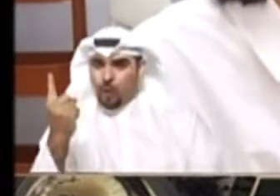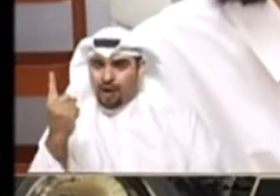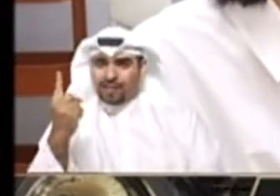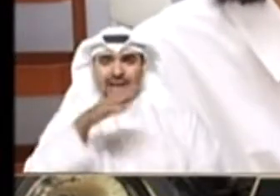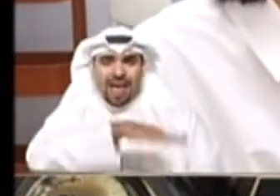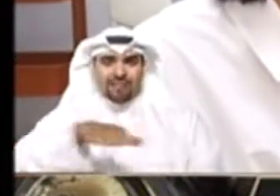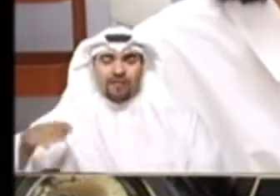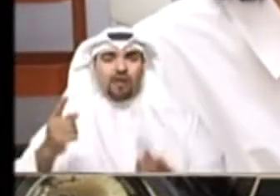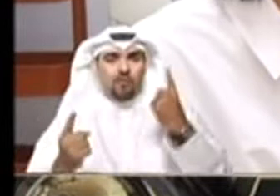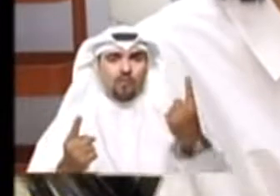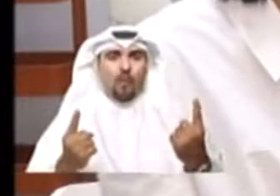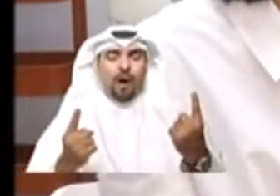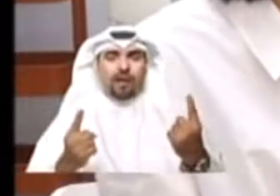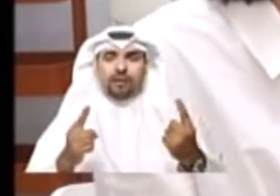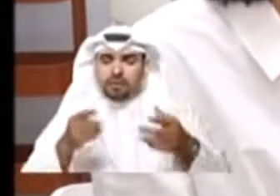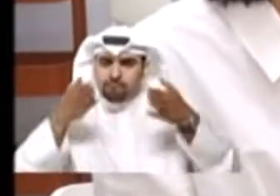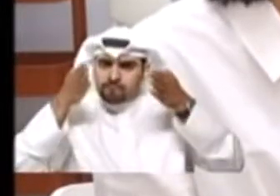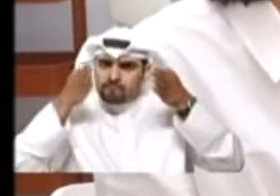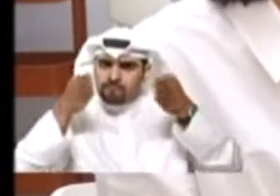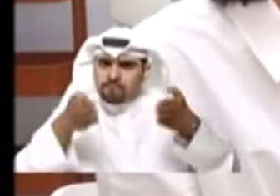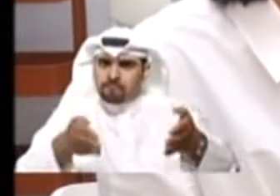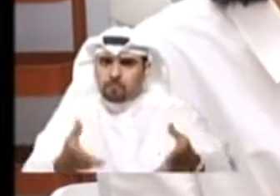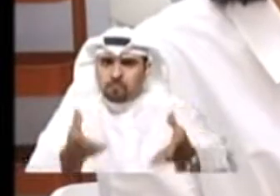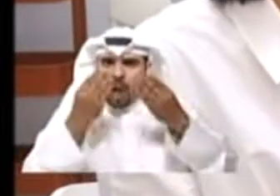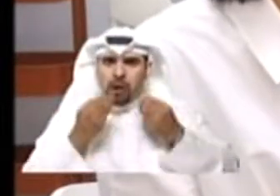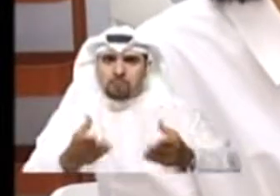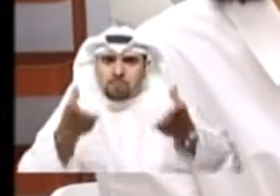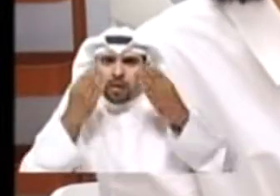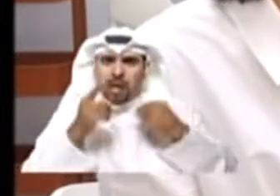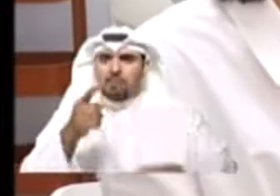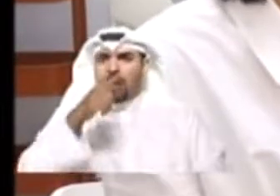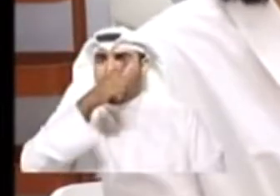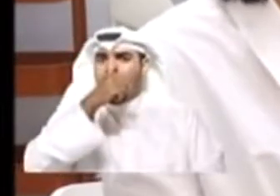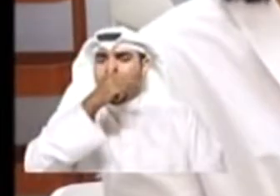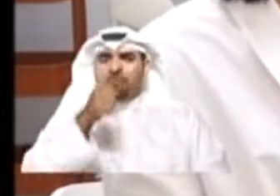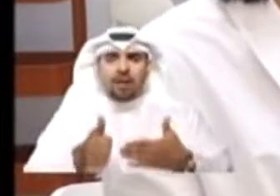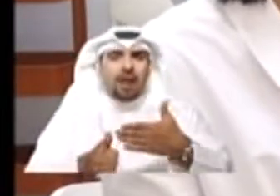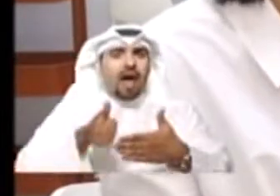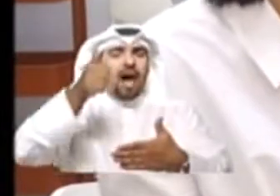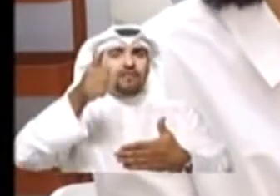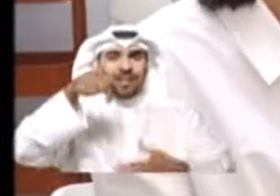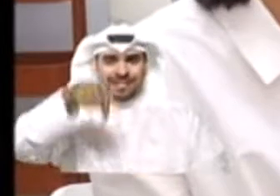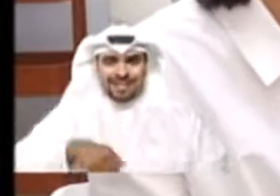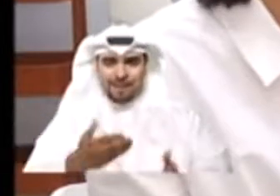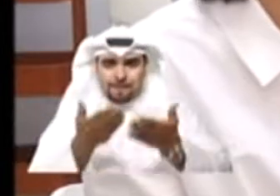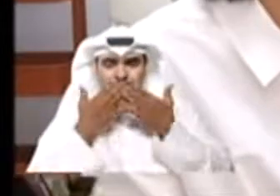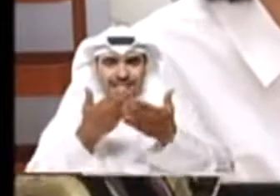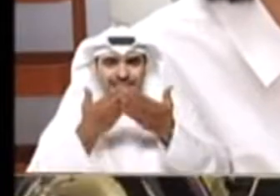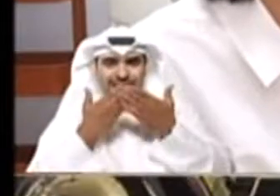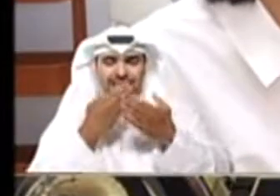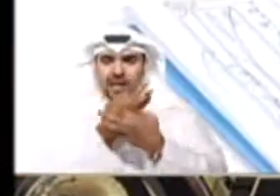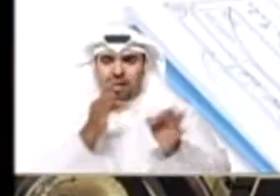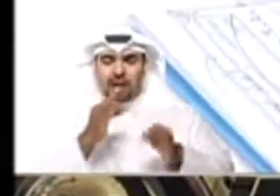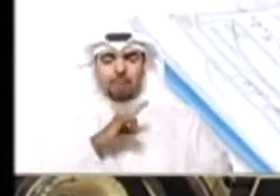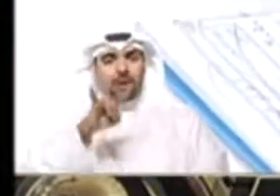يكون الدرس مركز، وارتأينا أنه الأفضل أن يتم التركيز في بداية هذه المدرسة على المواد